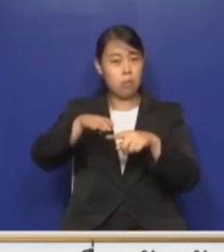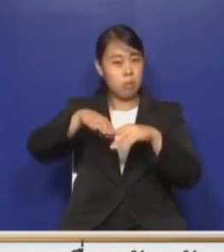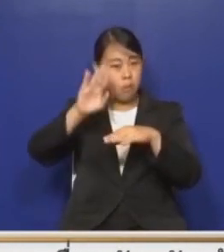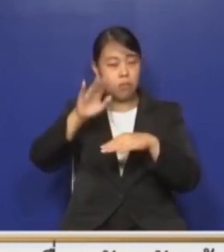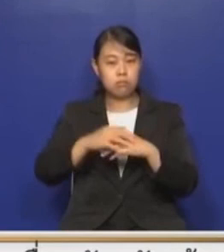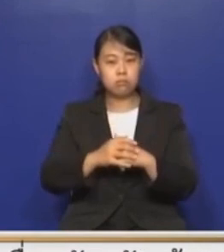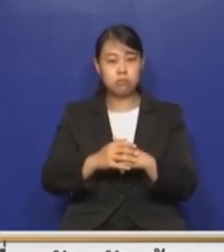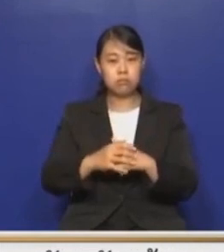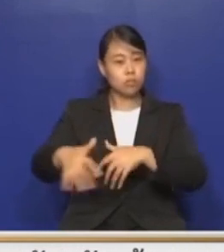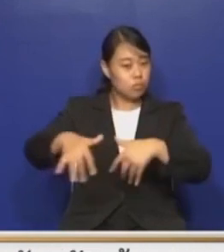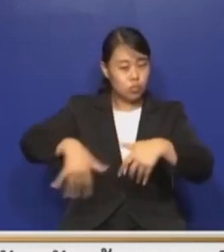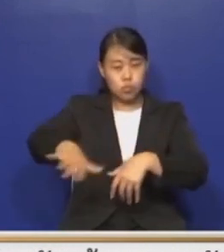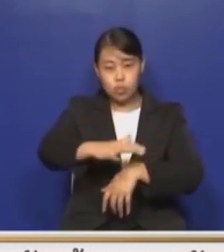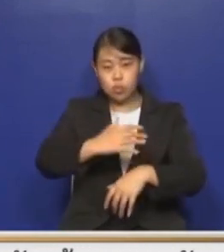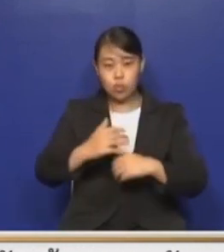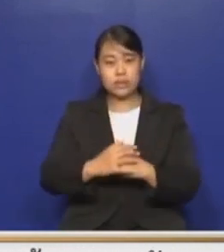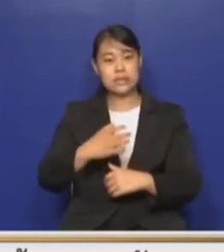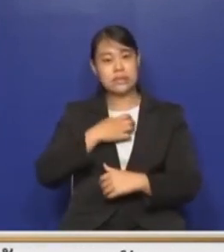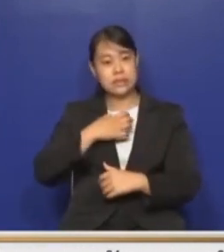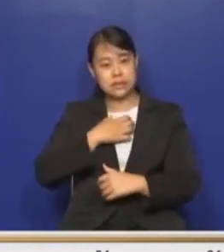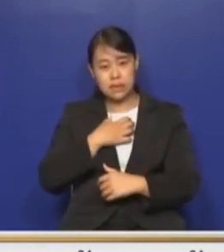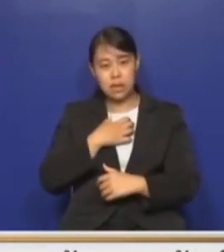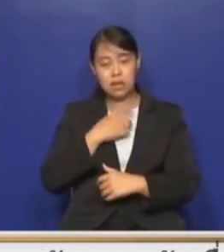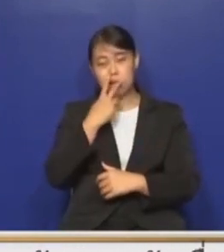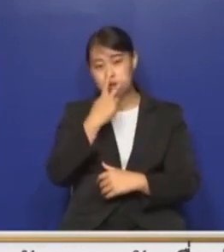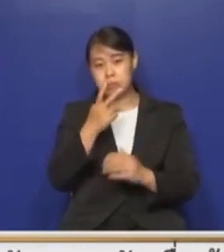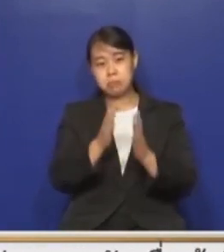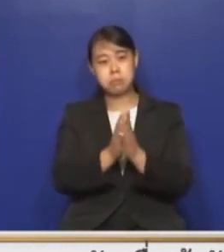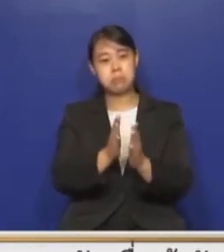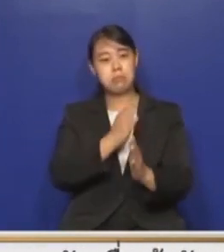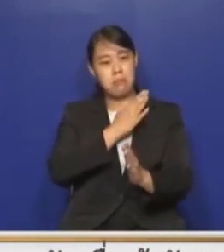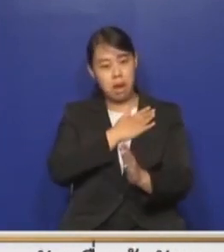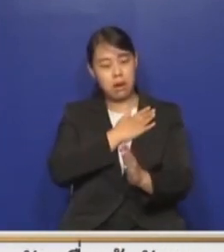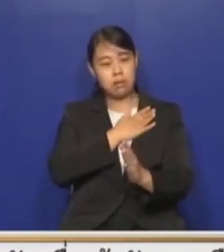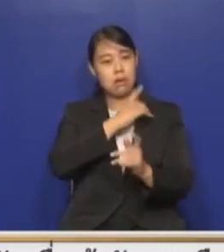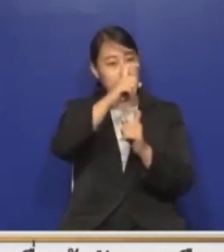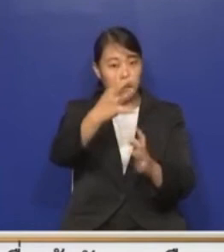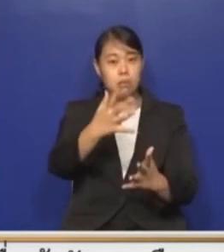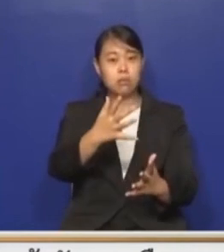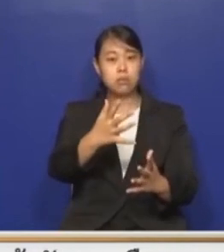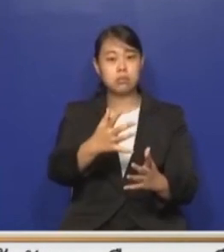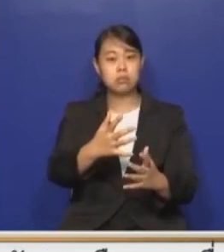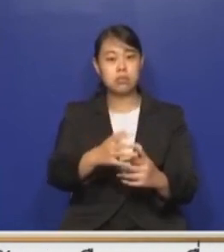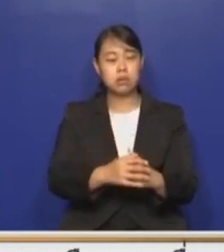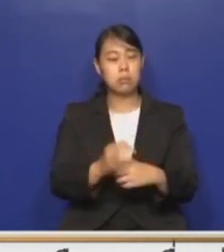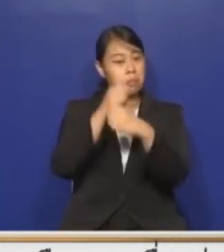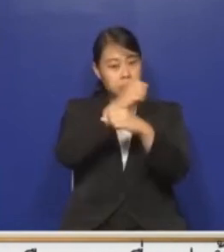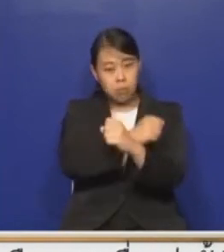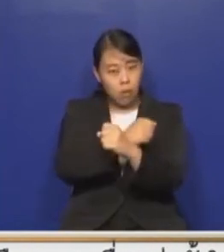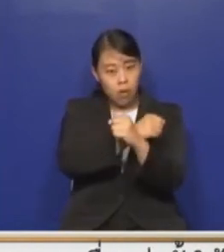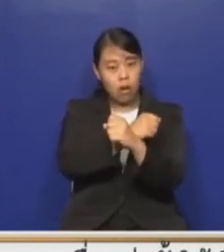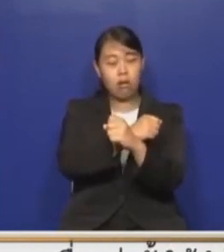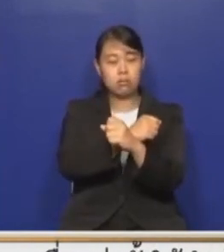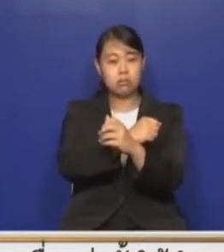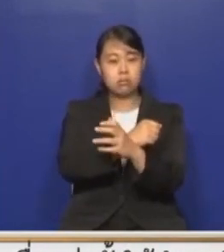บคคนเห่านี้มีความต้องการทจะเห็นพักพิสุสงนั้นปลดภัยไม่มีอัตรายทจะเกิดขึ้